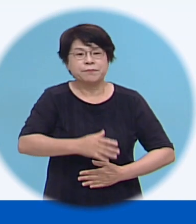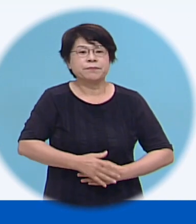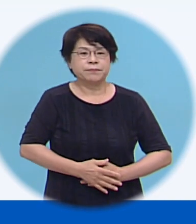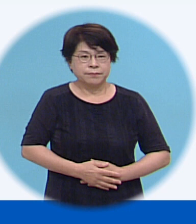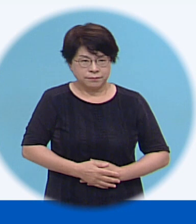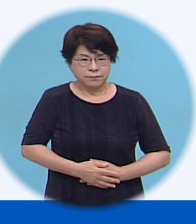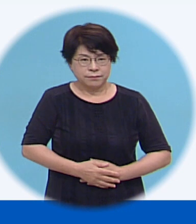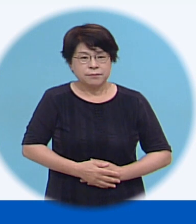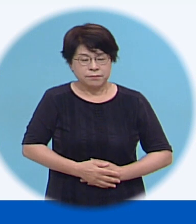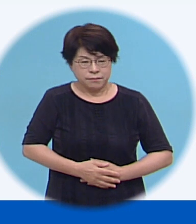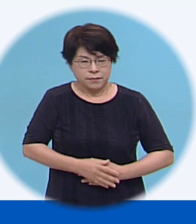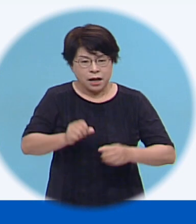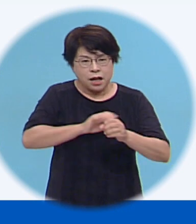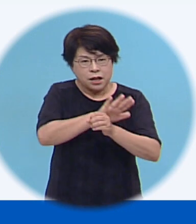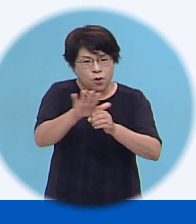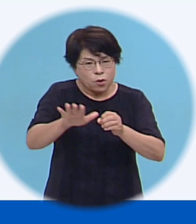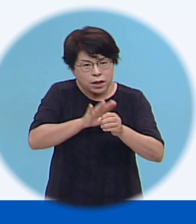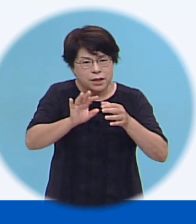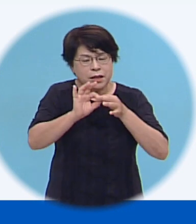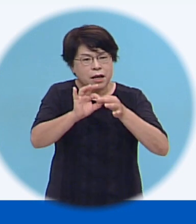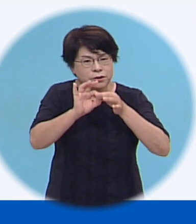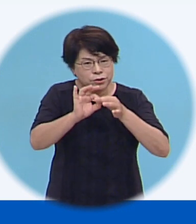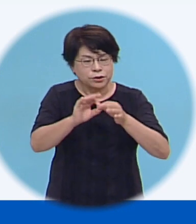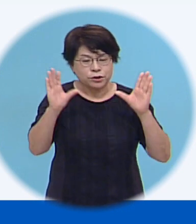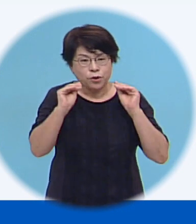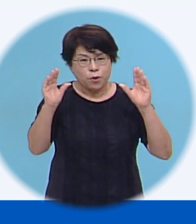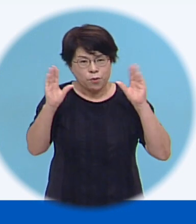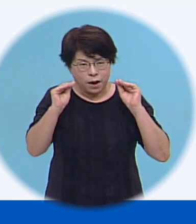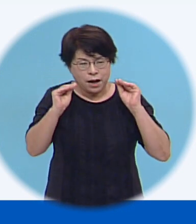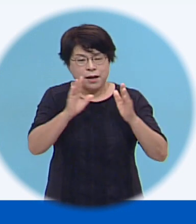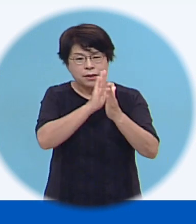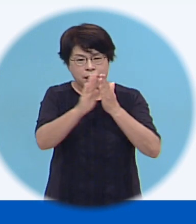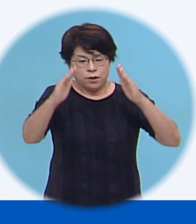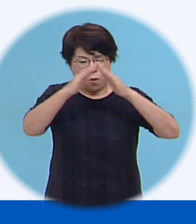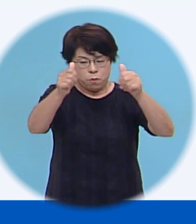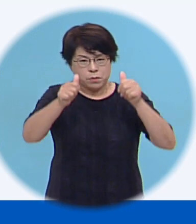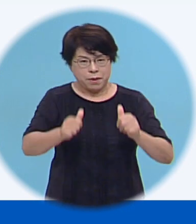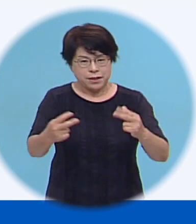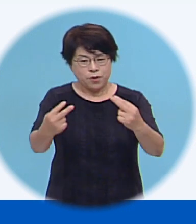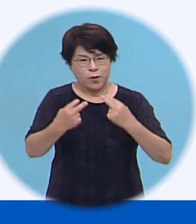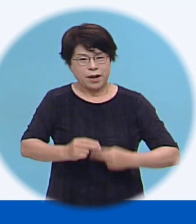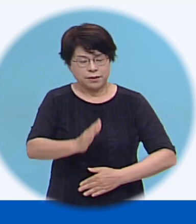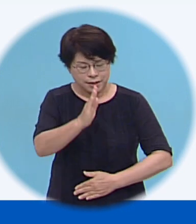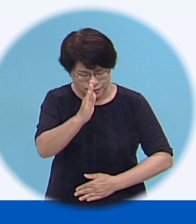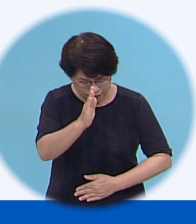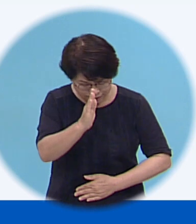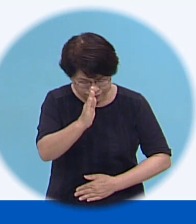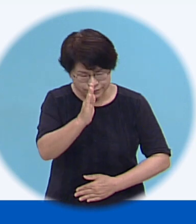新型コロナウイルス感染症の情報は県のホームページをご覧ください。